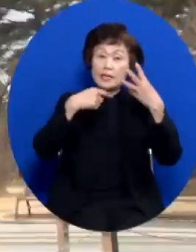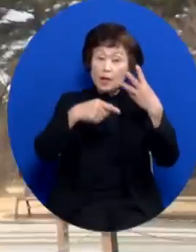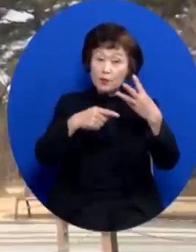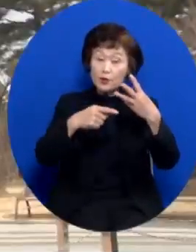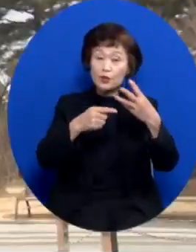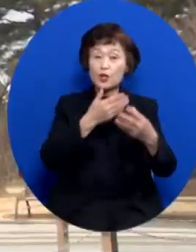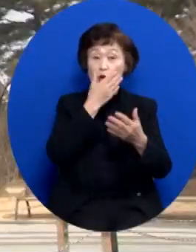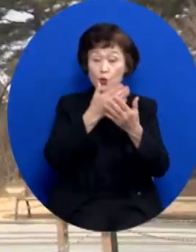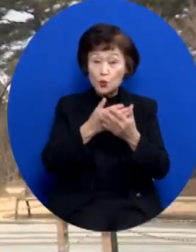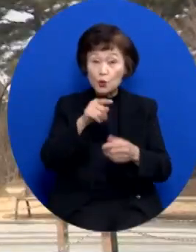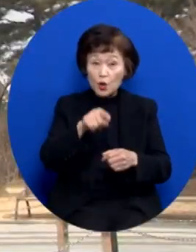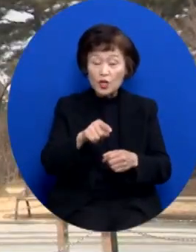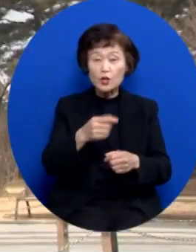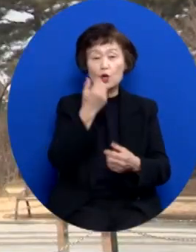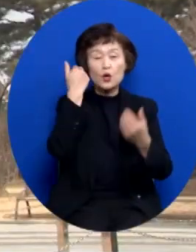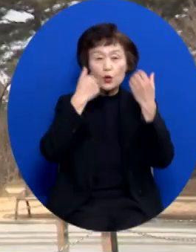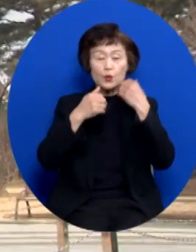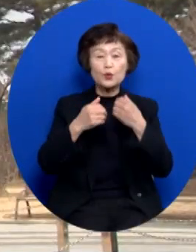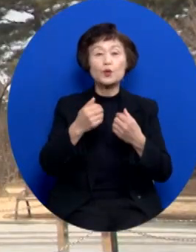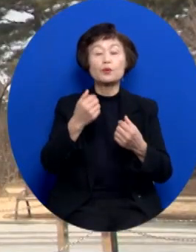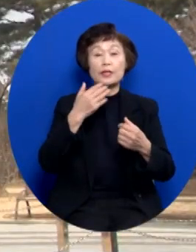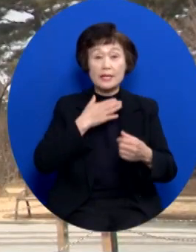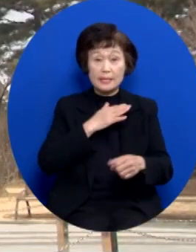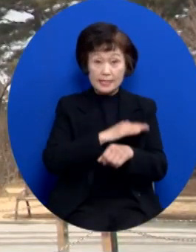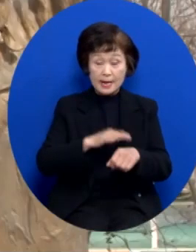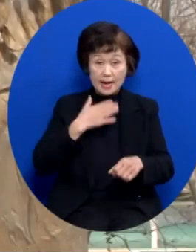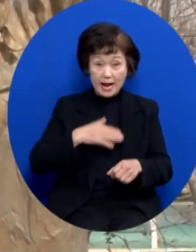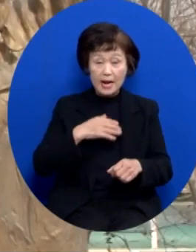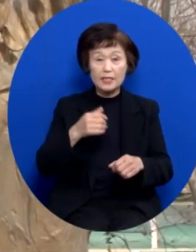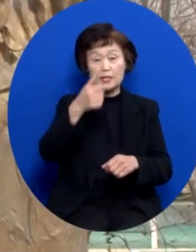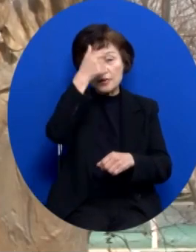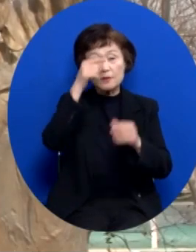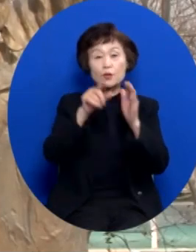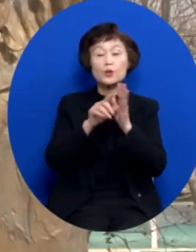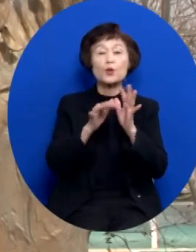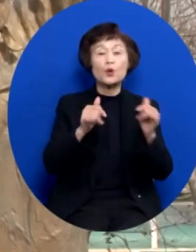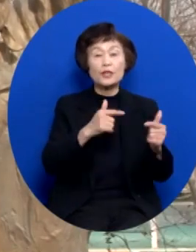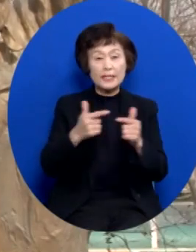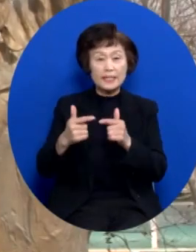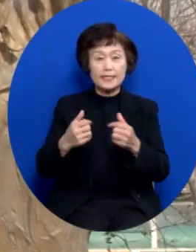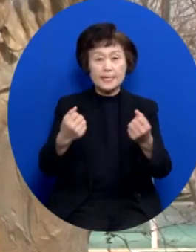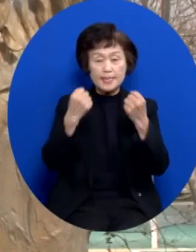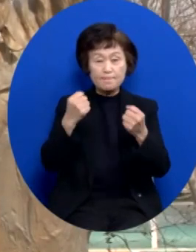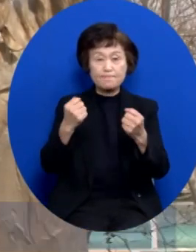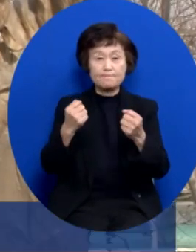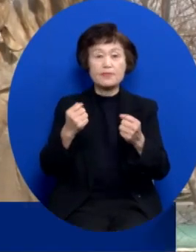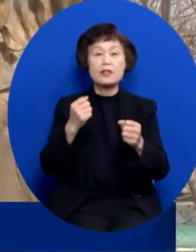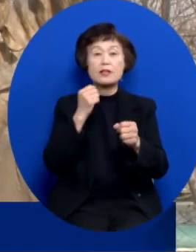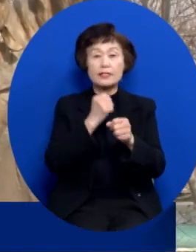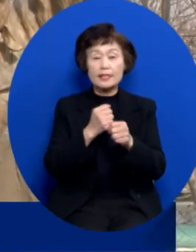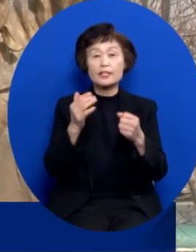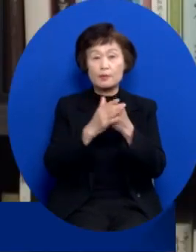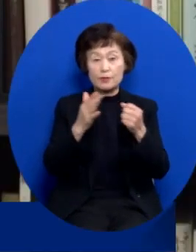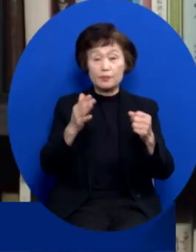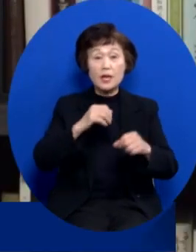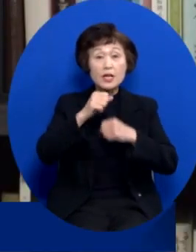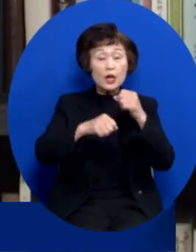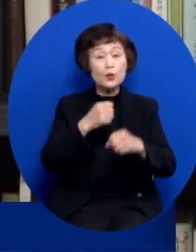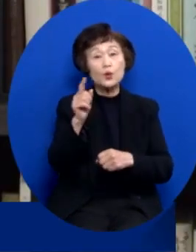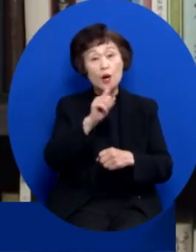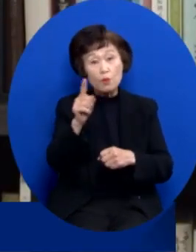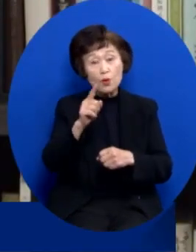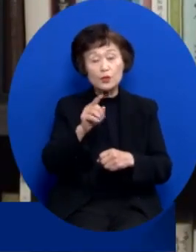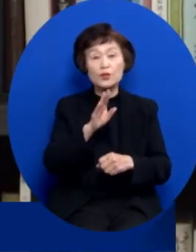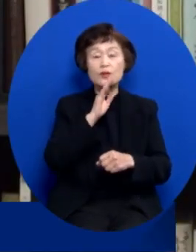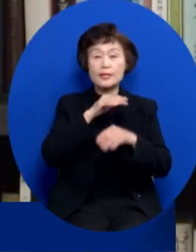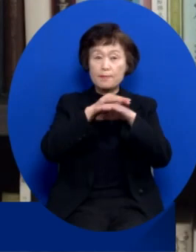핵심을 누구보다 잘 아는 기독교인들이 지도력을 발휘할 수 있었다는 겁니다. 자유가 무엇이고 또 참